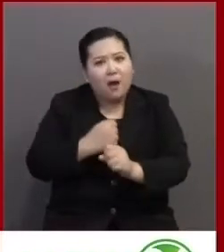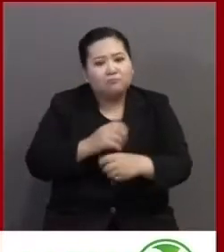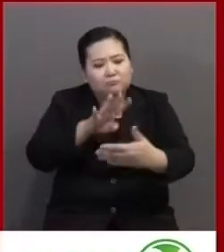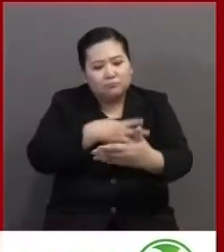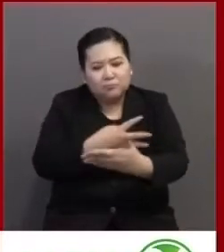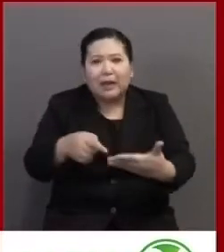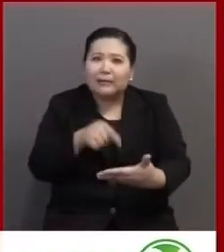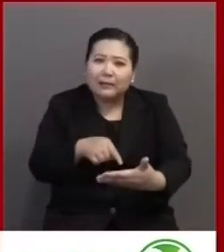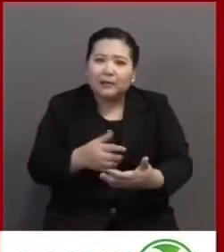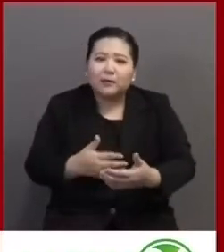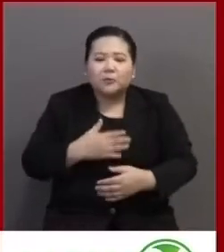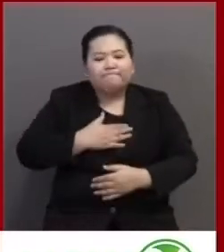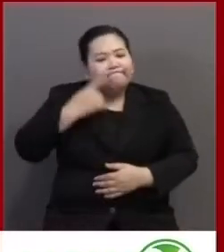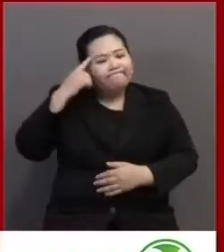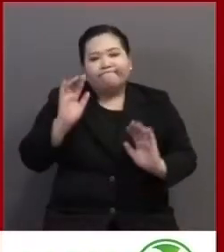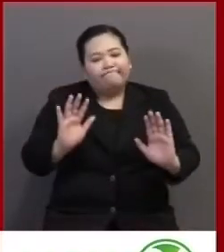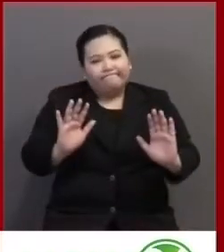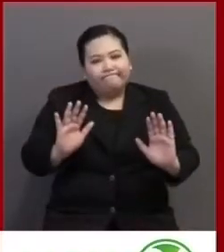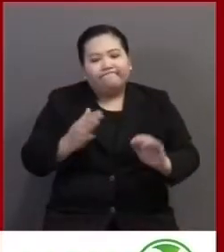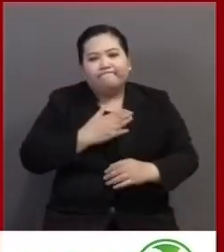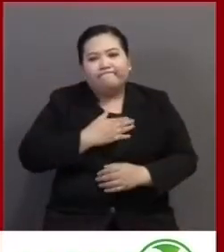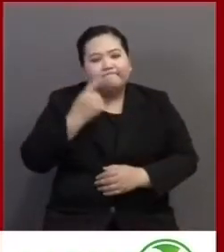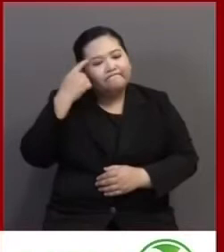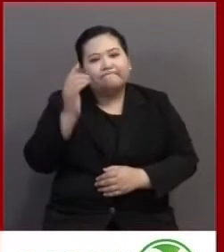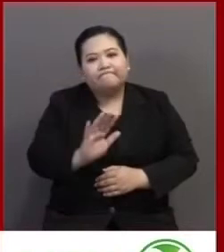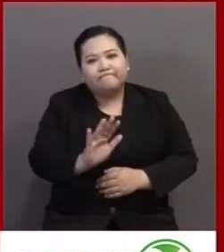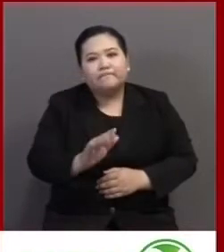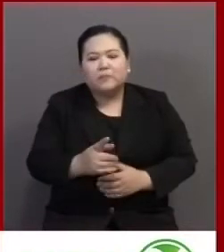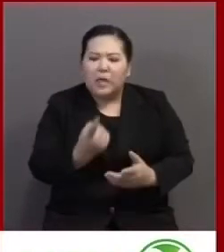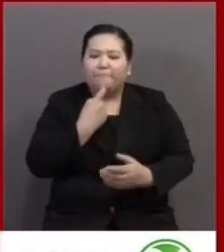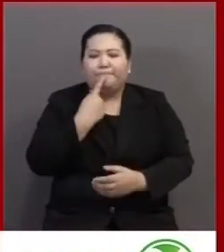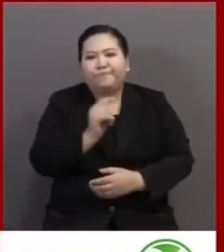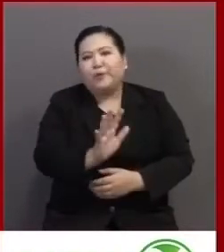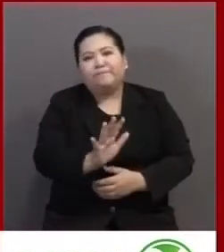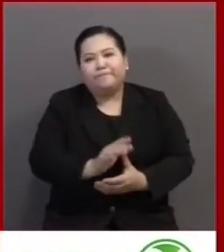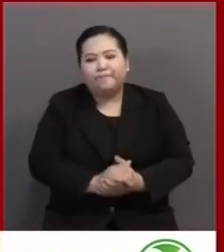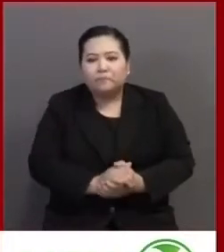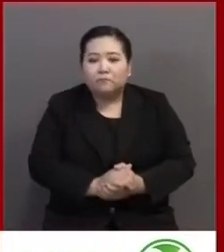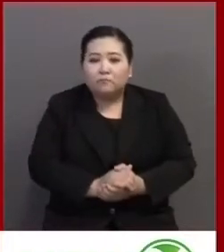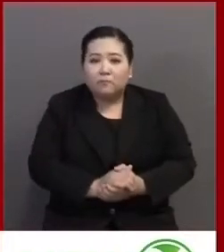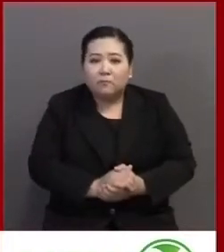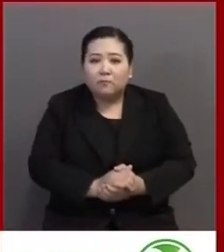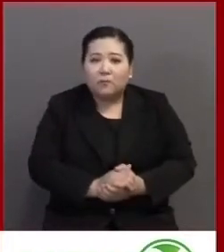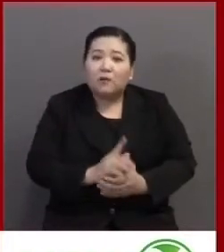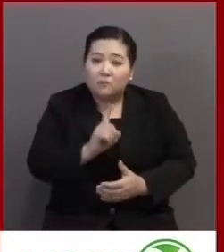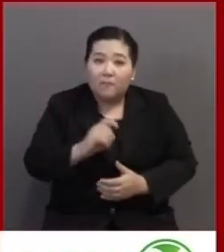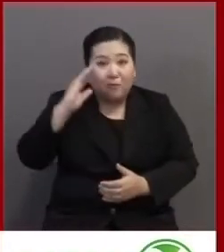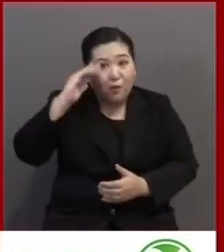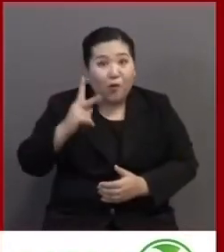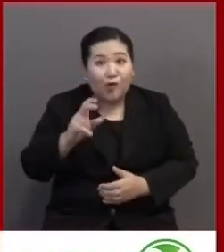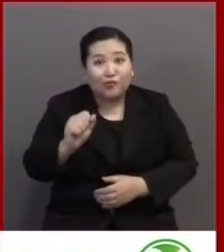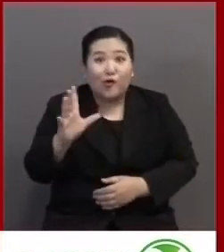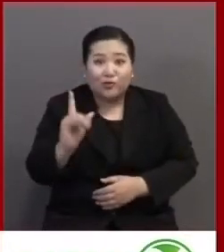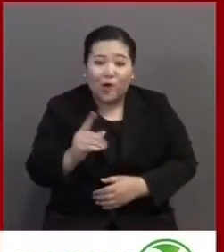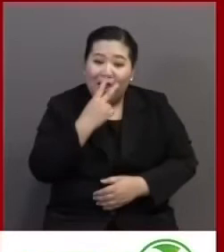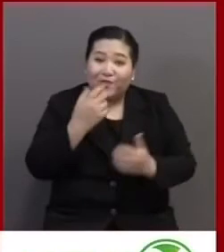าน ี้ผมไม่มีความเห็นนะไม่มีความเห็นเรื่องนี้นะ คสช.จะเป็นพรรคทางเรื่องที่3ไม่ได้นะคือเรามีพรรคใ